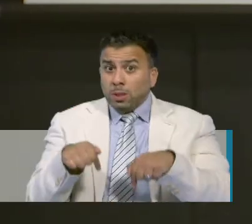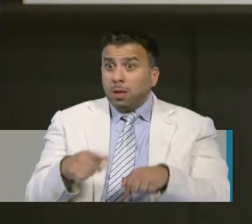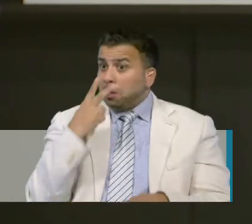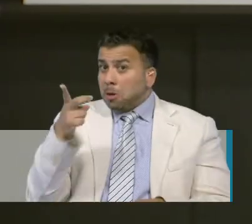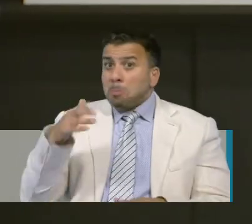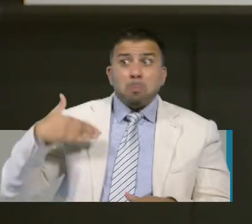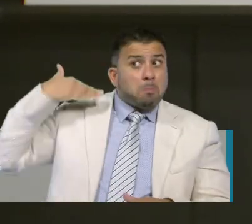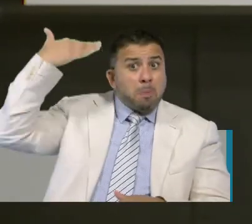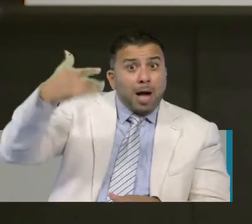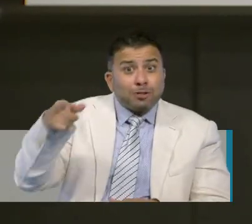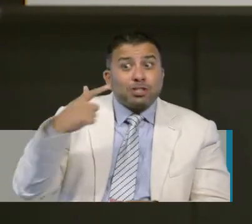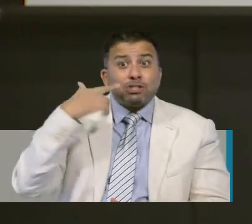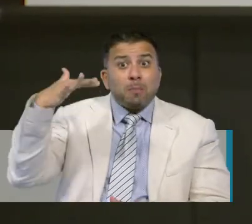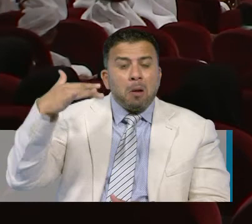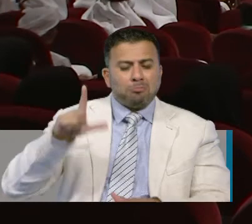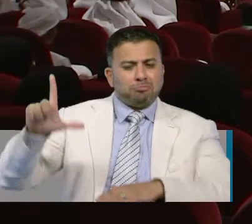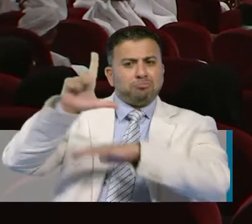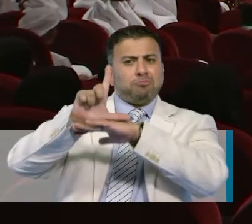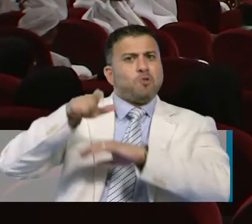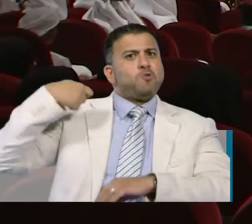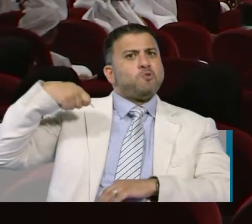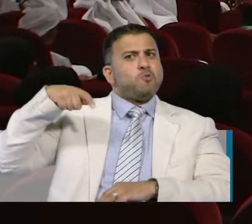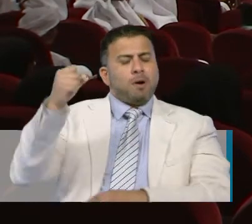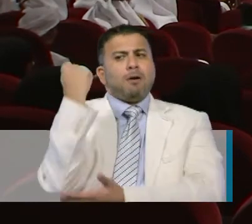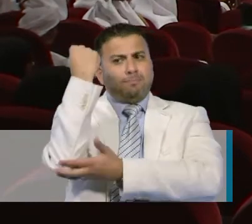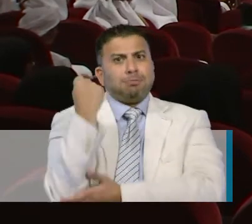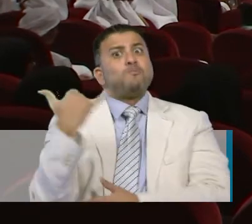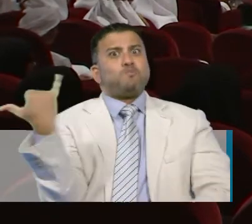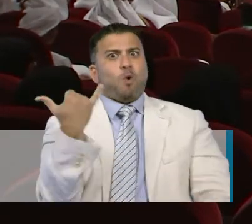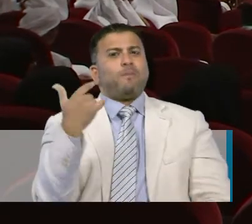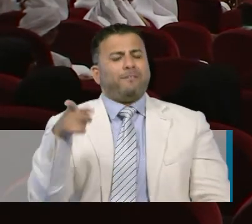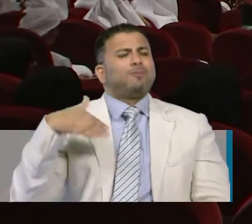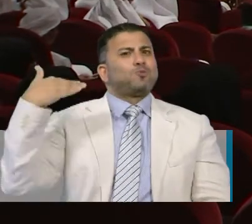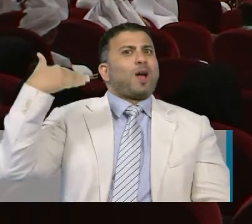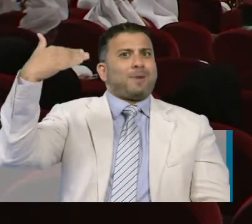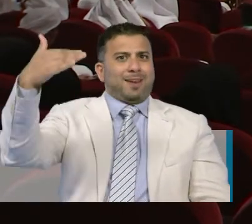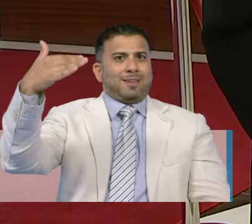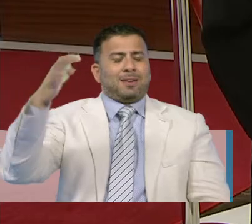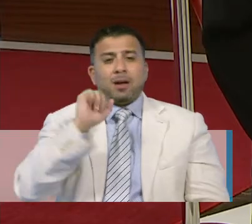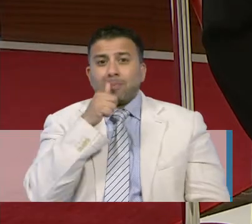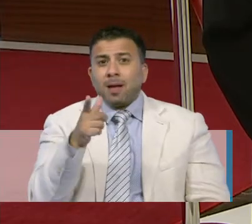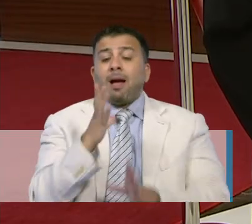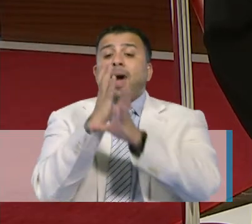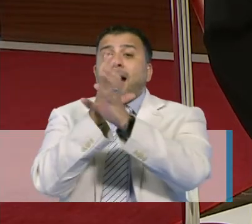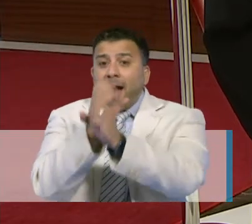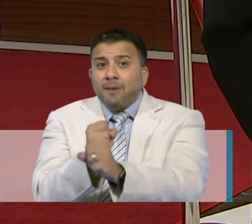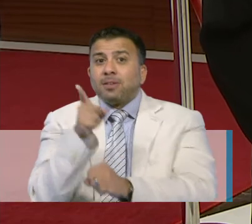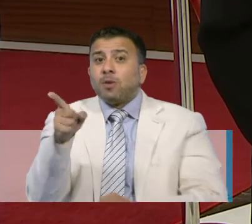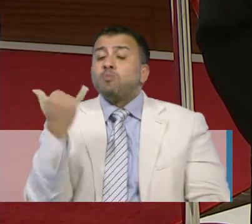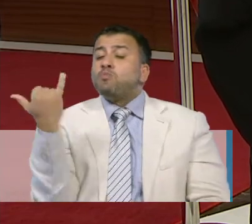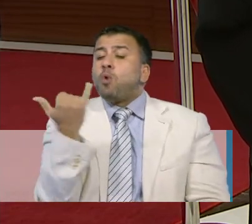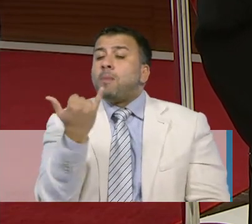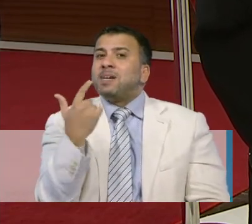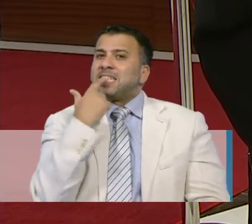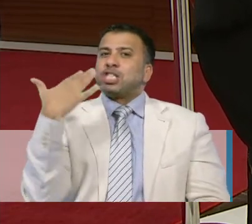قادة ملهمين بثوابت وركائز عالية. الإلهام حافزاً مهماً للشباب من